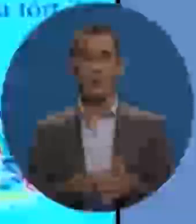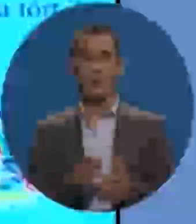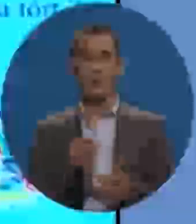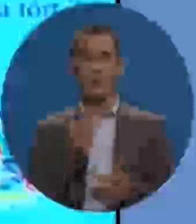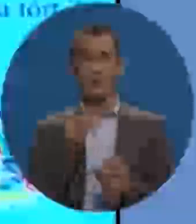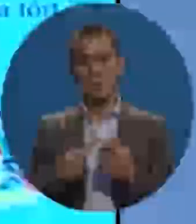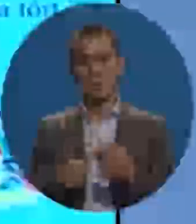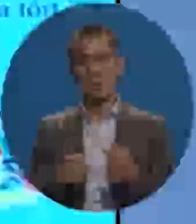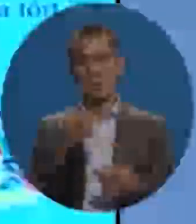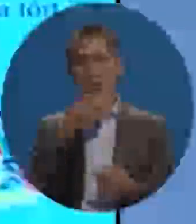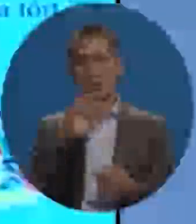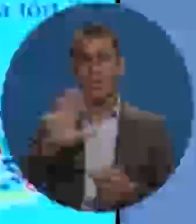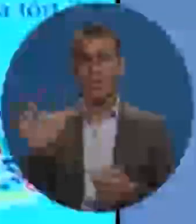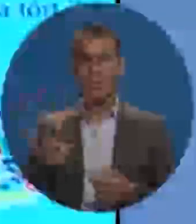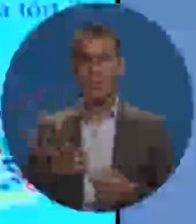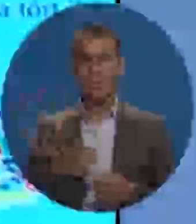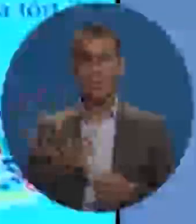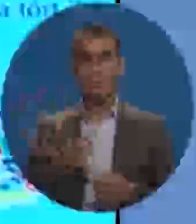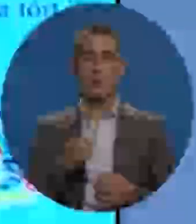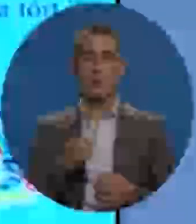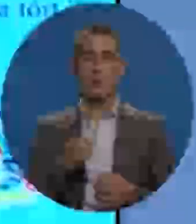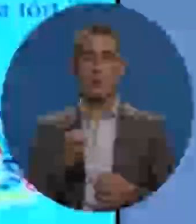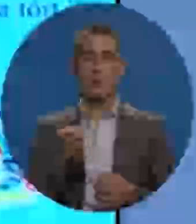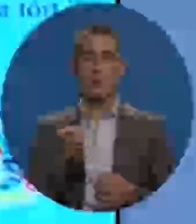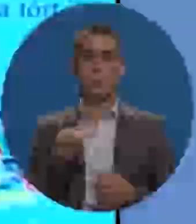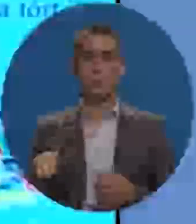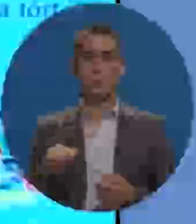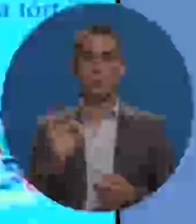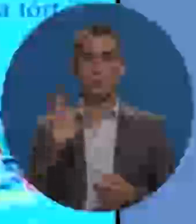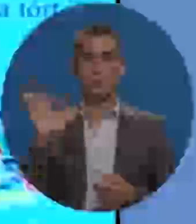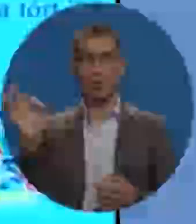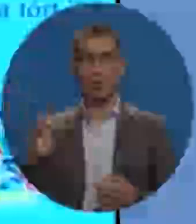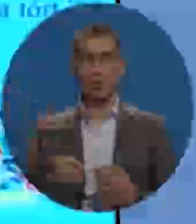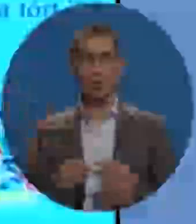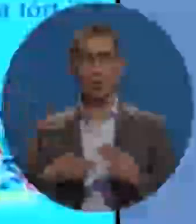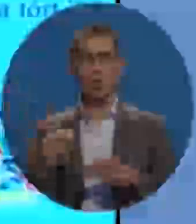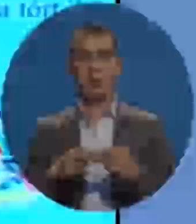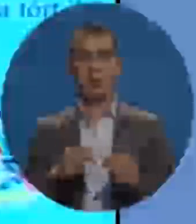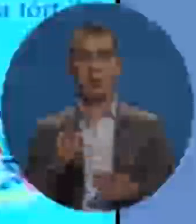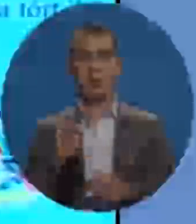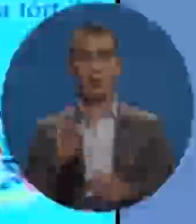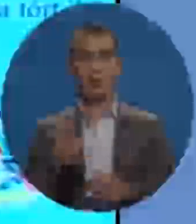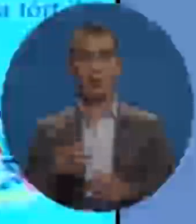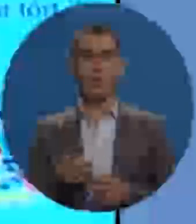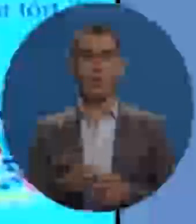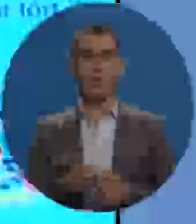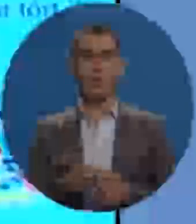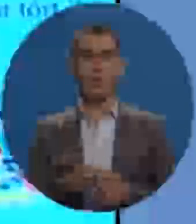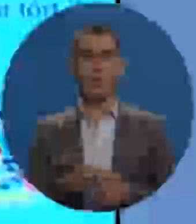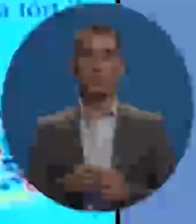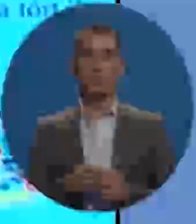айтылмайды. Мыңлықлар классы нөллерден ұбарат. Соның үшін оның аты